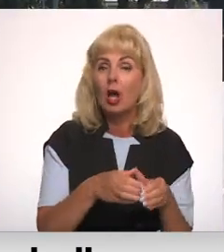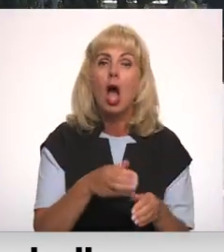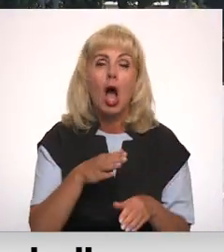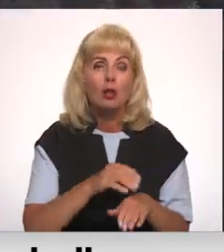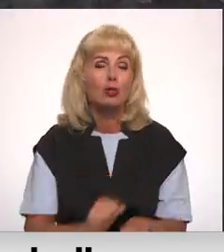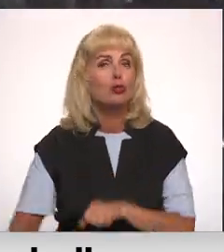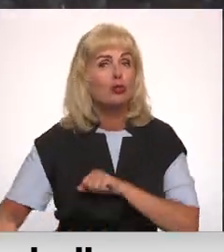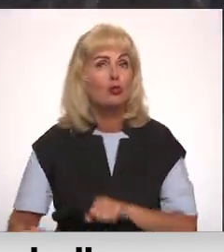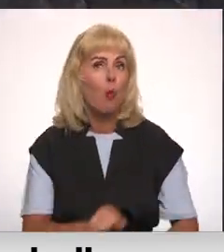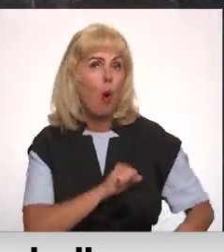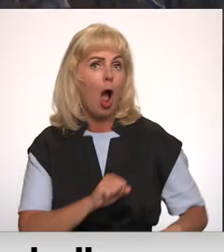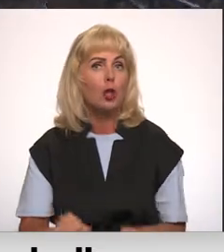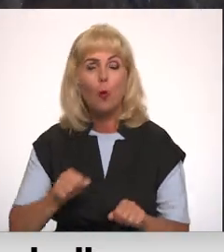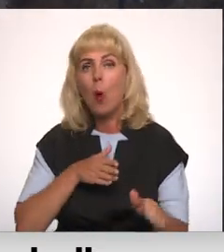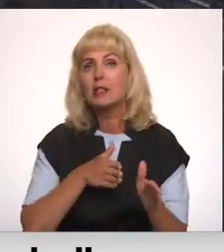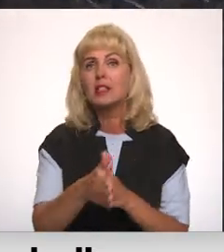cauri Rīgai.